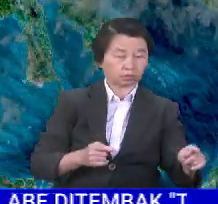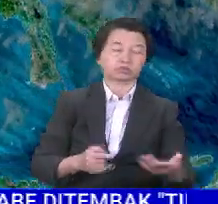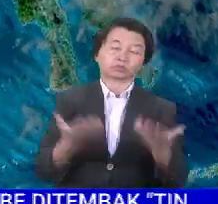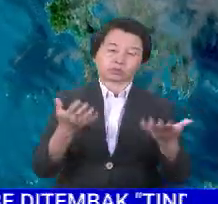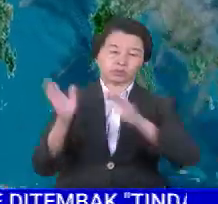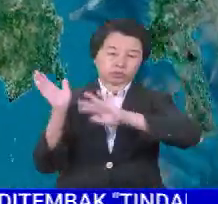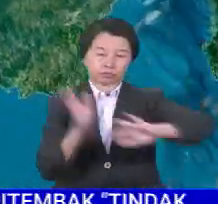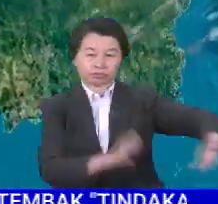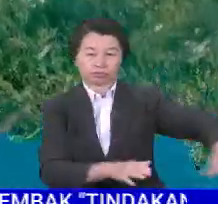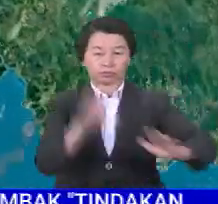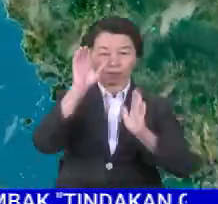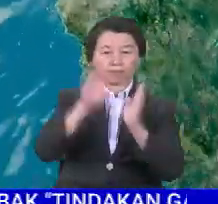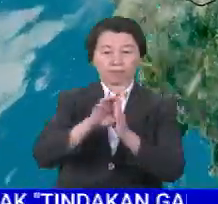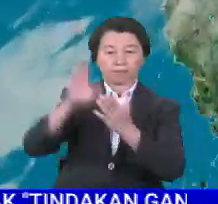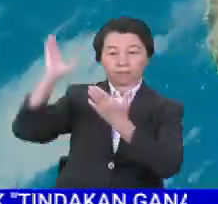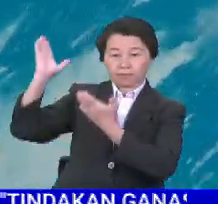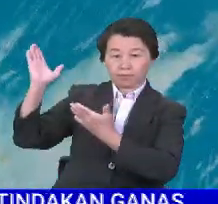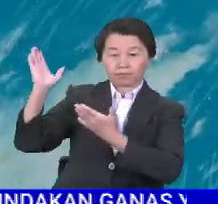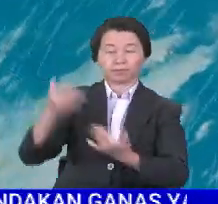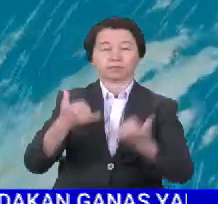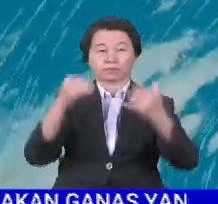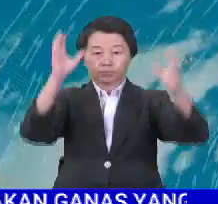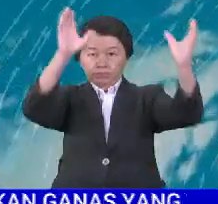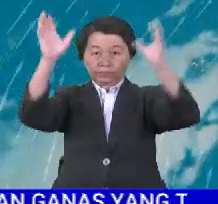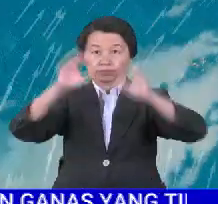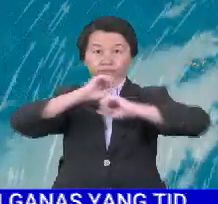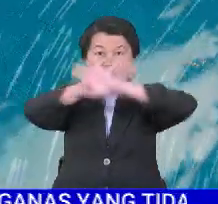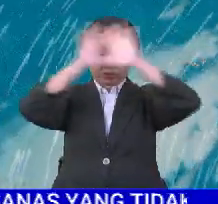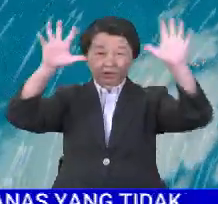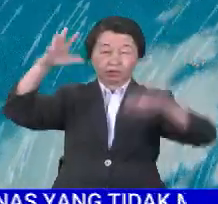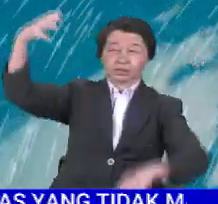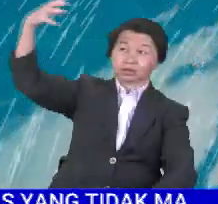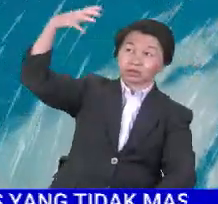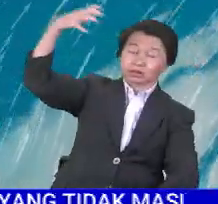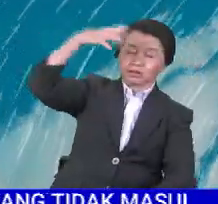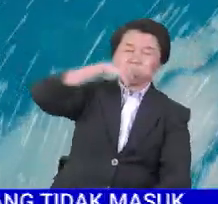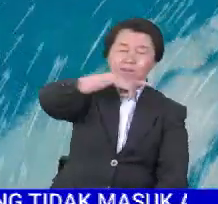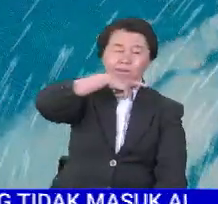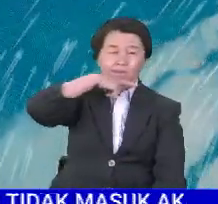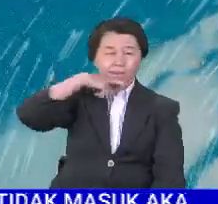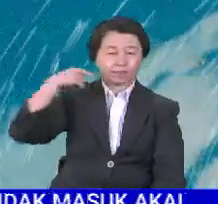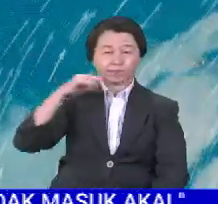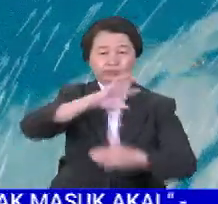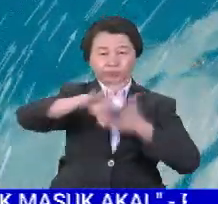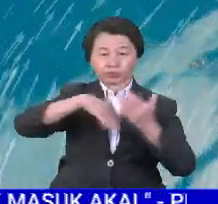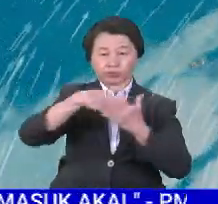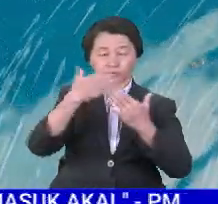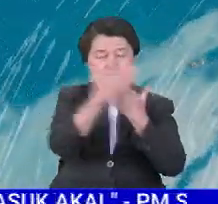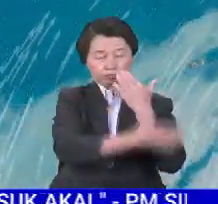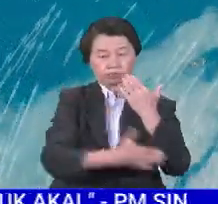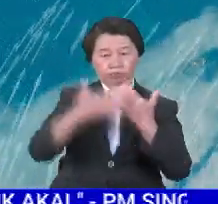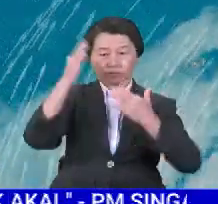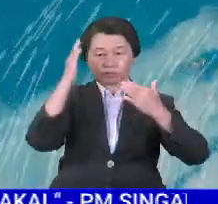beralih ke pemantauan keadaan cuaca semasa. Kelihatan keadaan cuaca cerah dan panas termasuklah kering di hampir semua tempat di